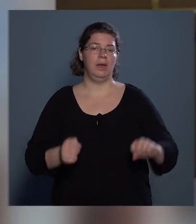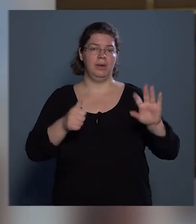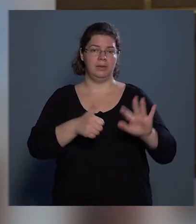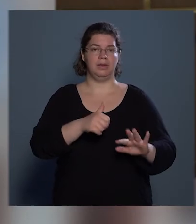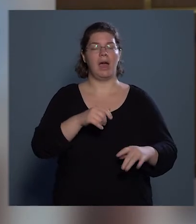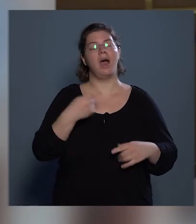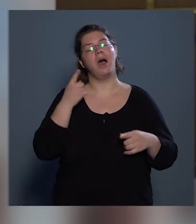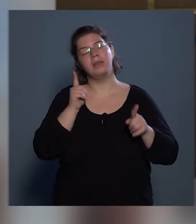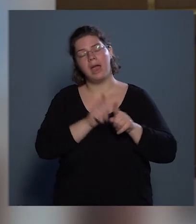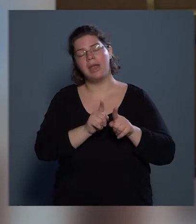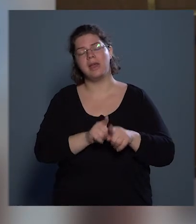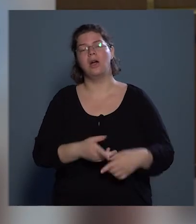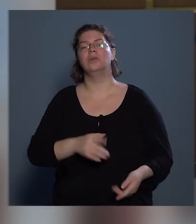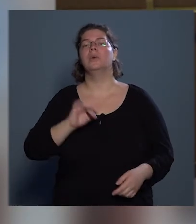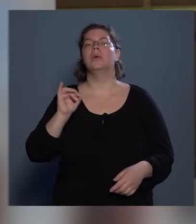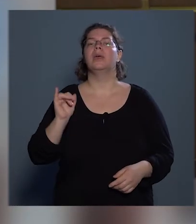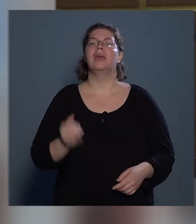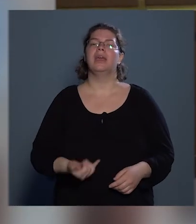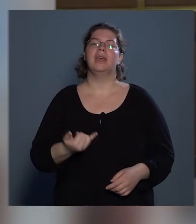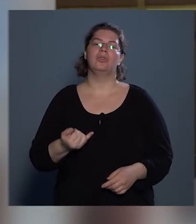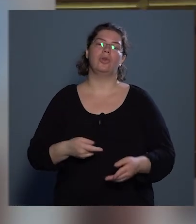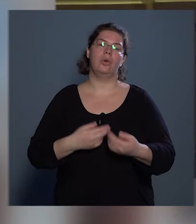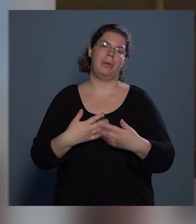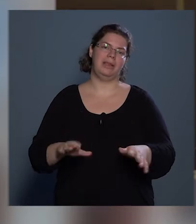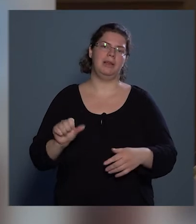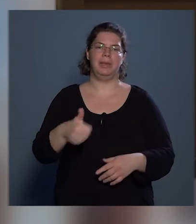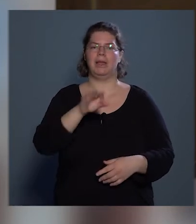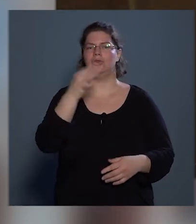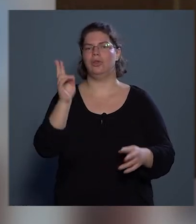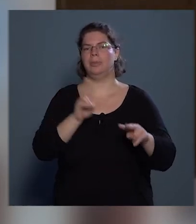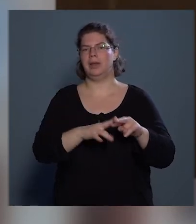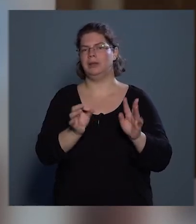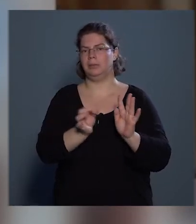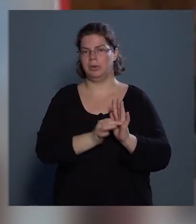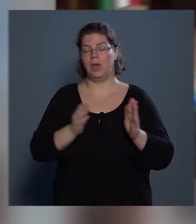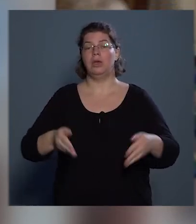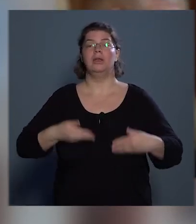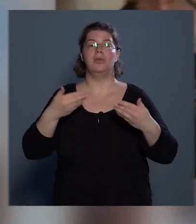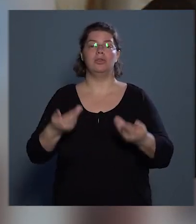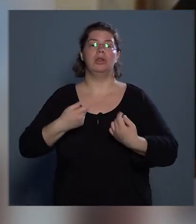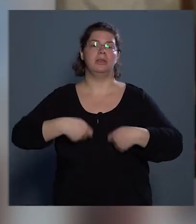Egyhangú, és akkor megnyitom az első napirendi pontunkat. Javaslat építésügyi